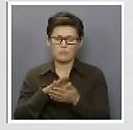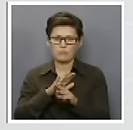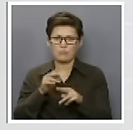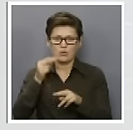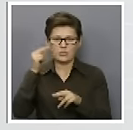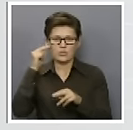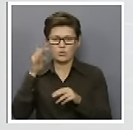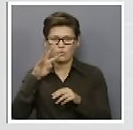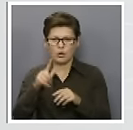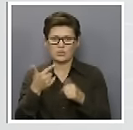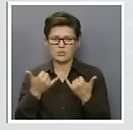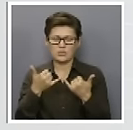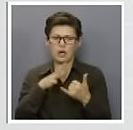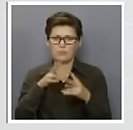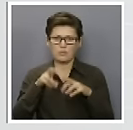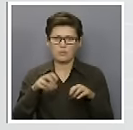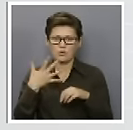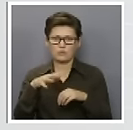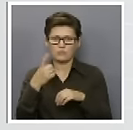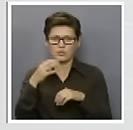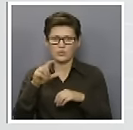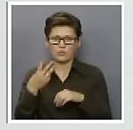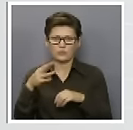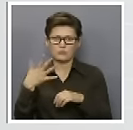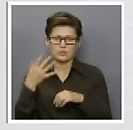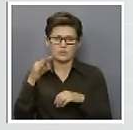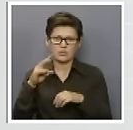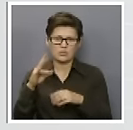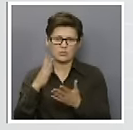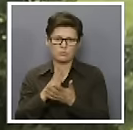Қытай юанінің орташа сараланған бағамы 51 теңге 35 тиынға жетті.